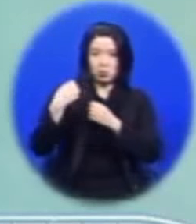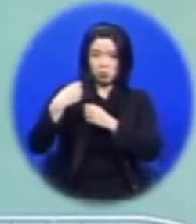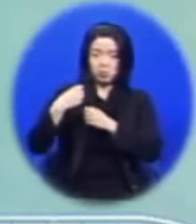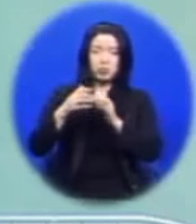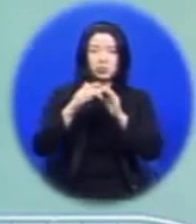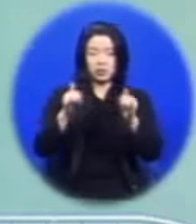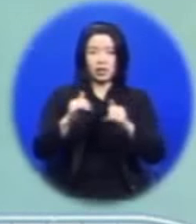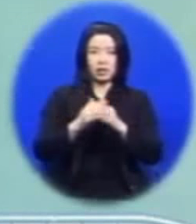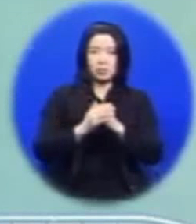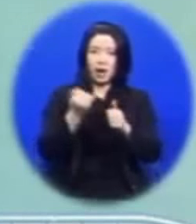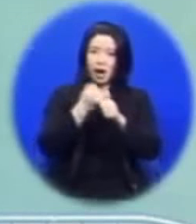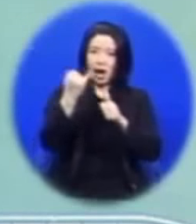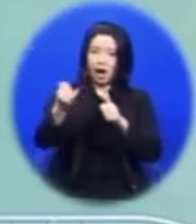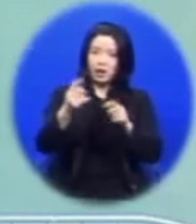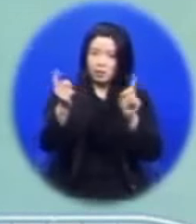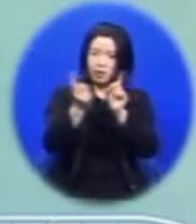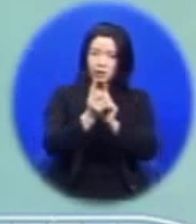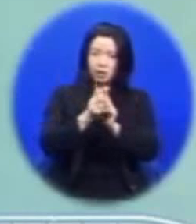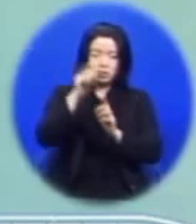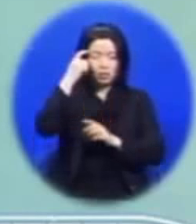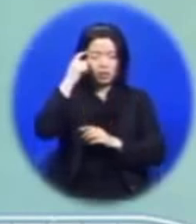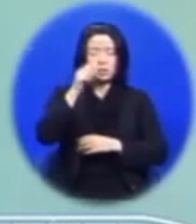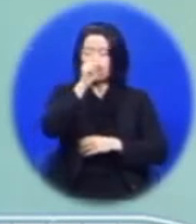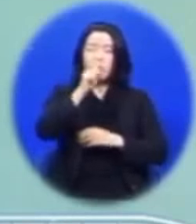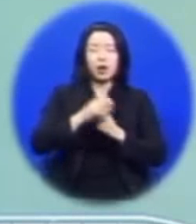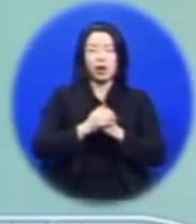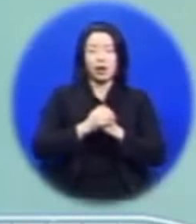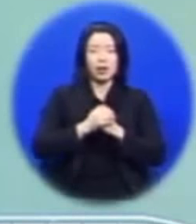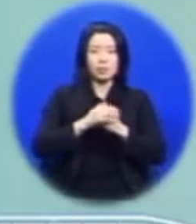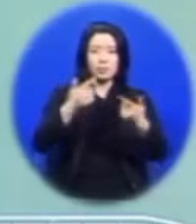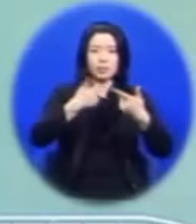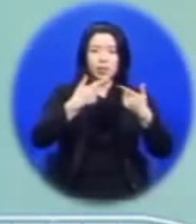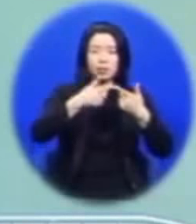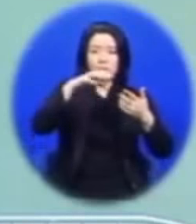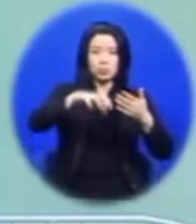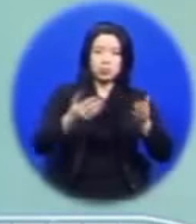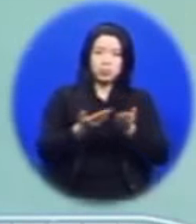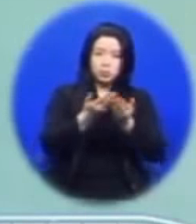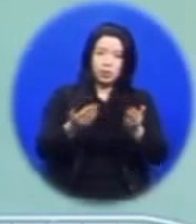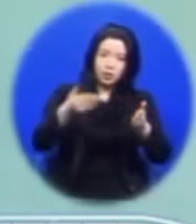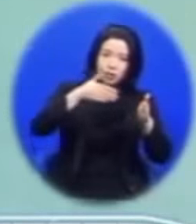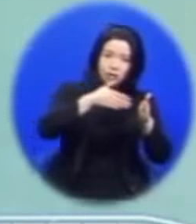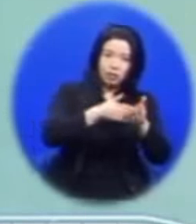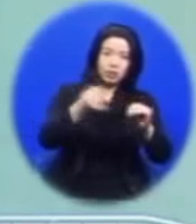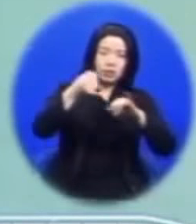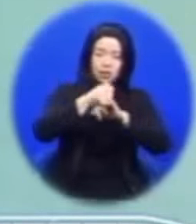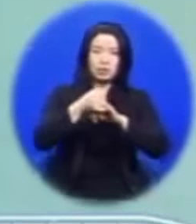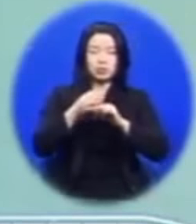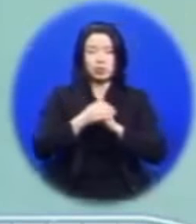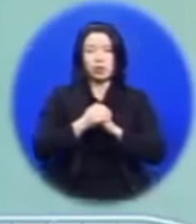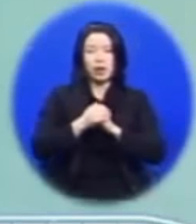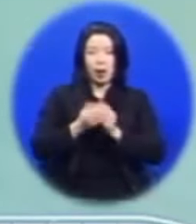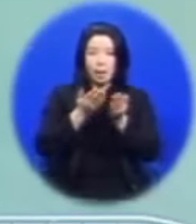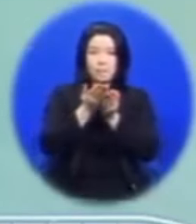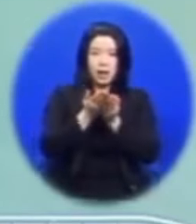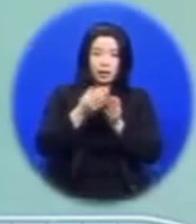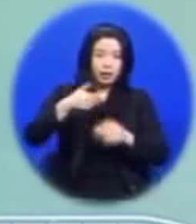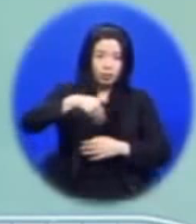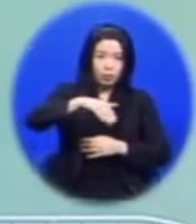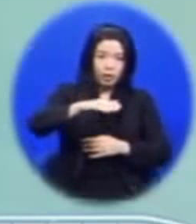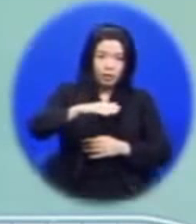걸 생각하니까 그렇게 좋더라요 부산에서 로 약속을 하 배를 타고 이제 부산항에